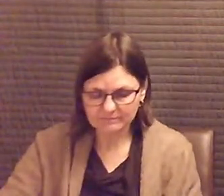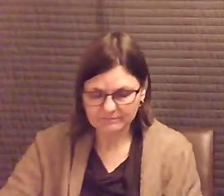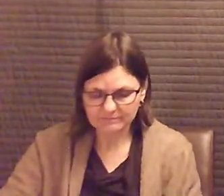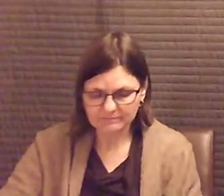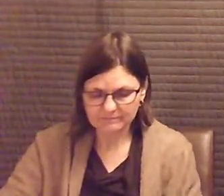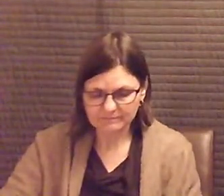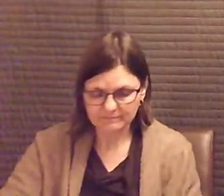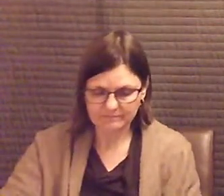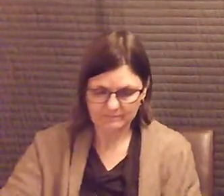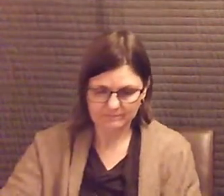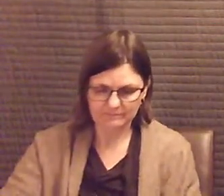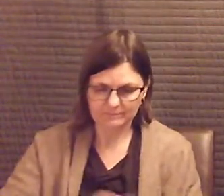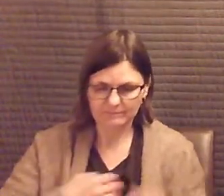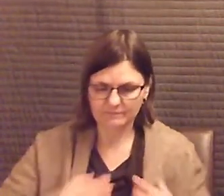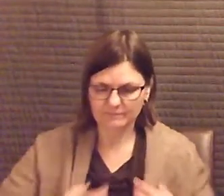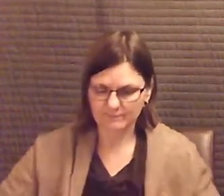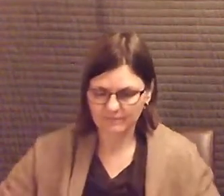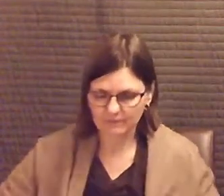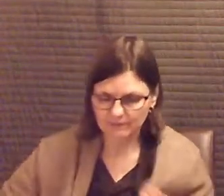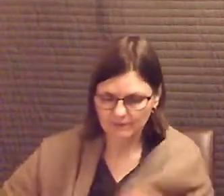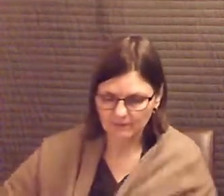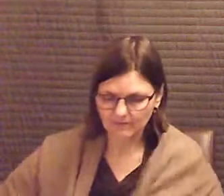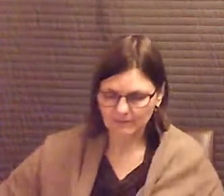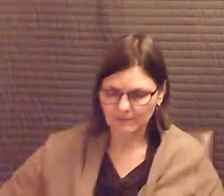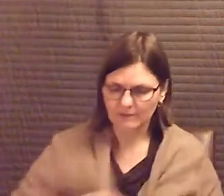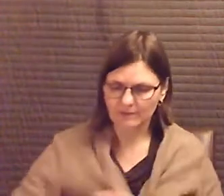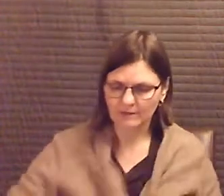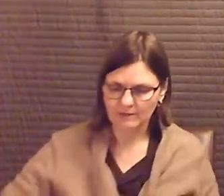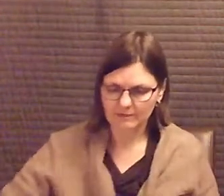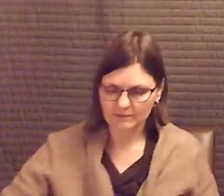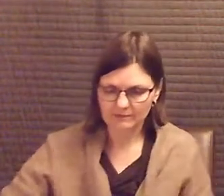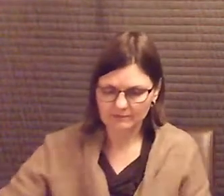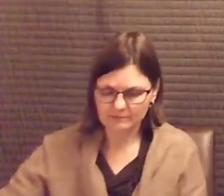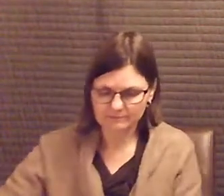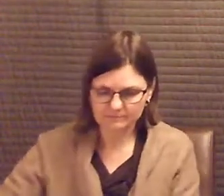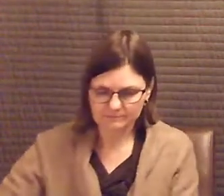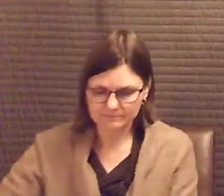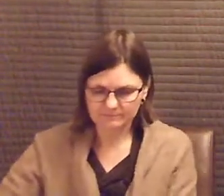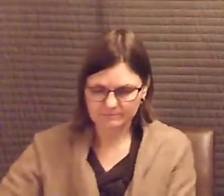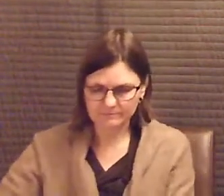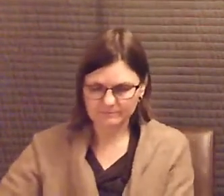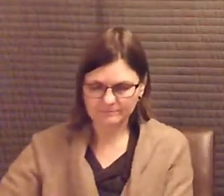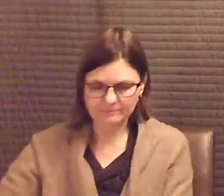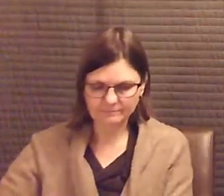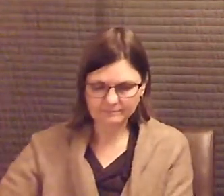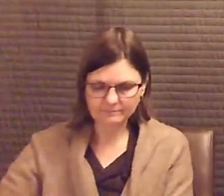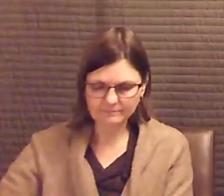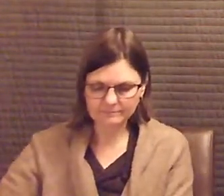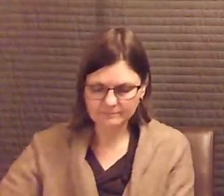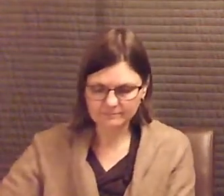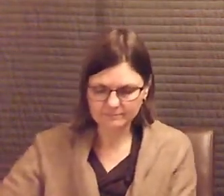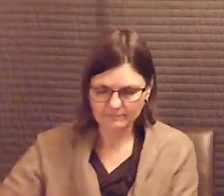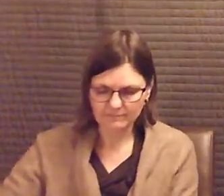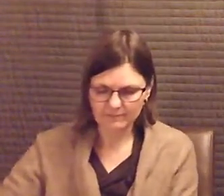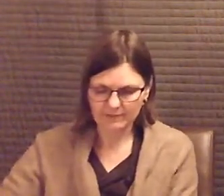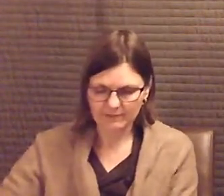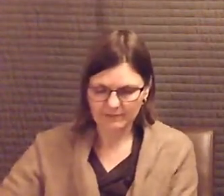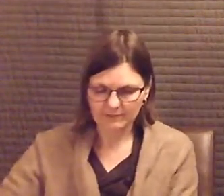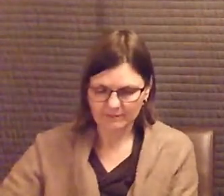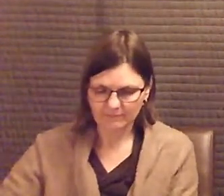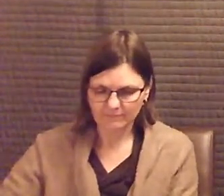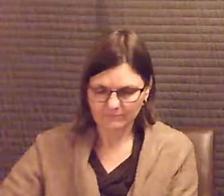bella en john en tools werd door de wet deschanel de ik doe is rest